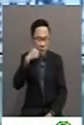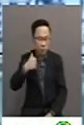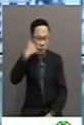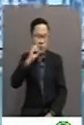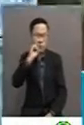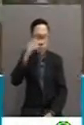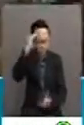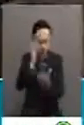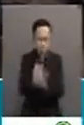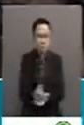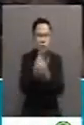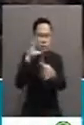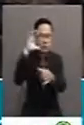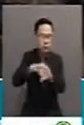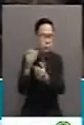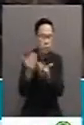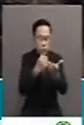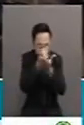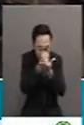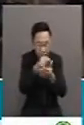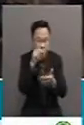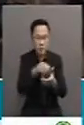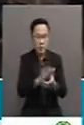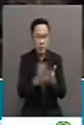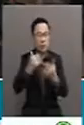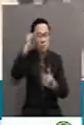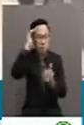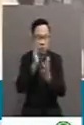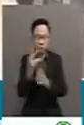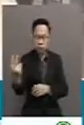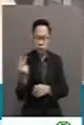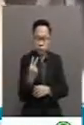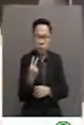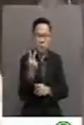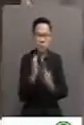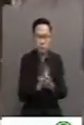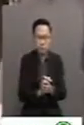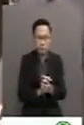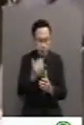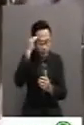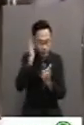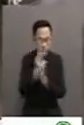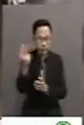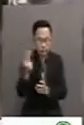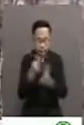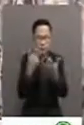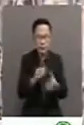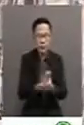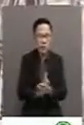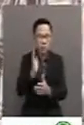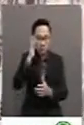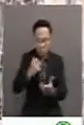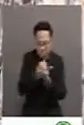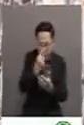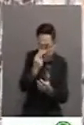ส่งลูกไปที่ศูนย์บำบัดปรากฏพอตำรวจมาลูกชายคือคงจะเกรงกลัวนะคะแล้วก็ไม่อยากจะถูกควบคุมตัวไปก็เลยเอาปืนลูกซ